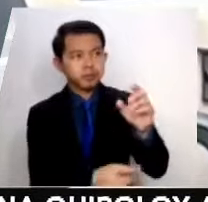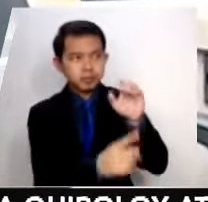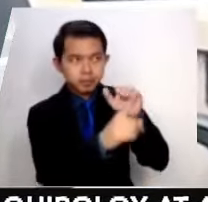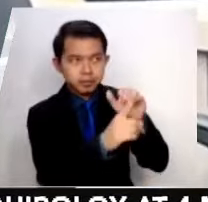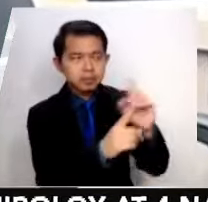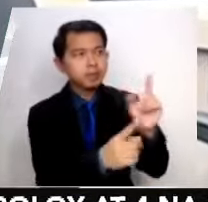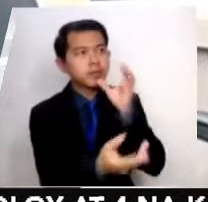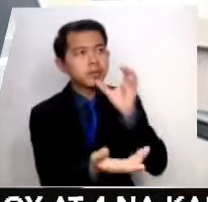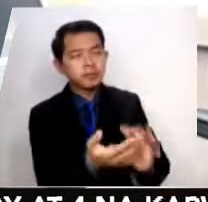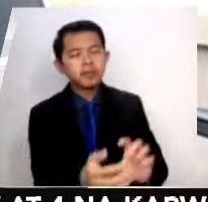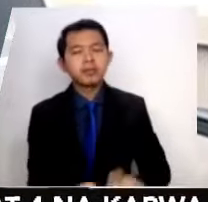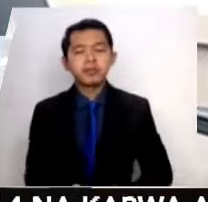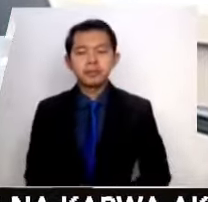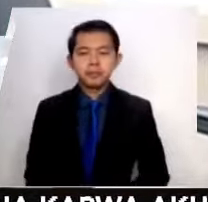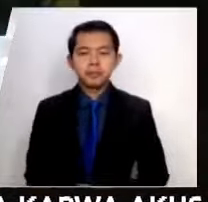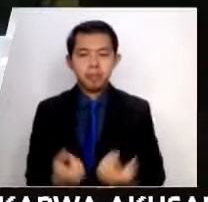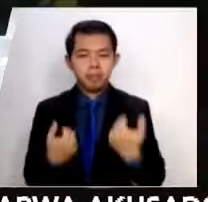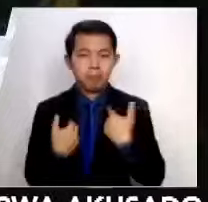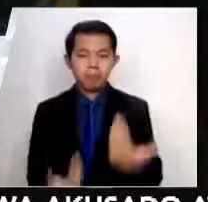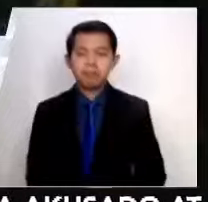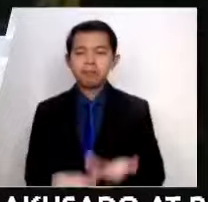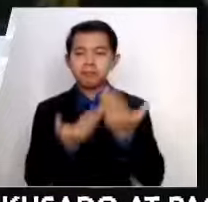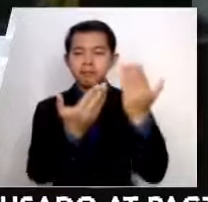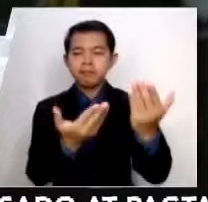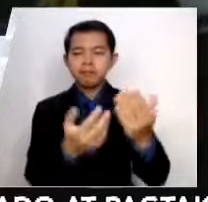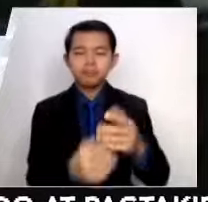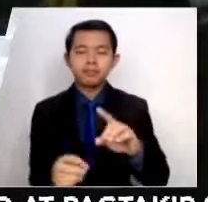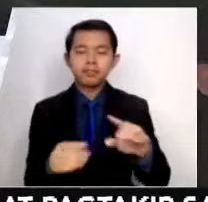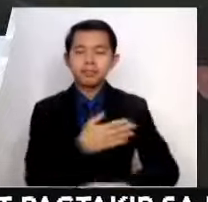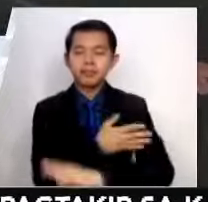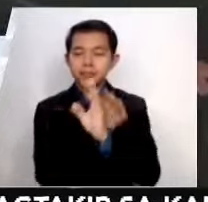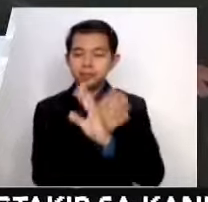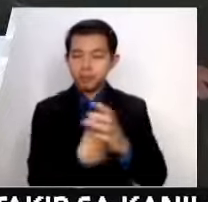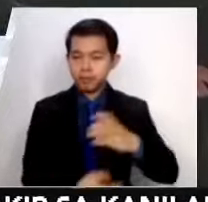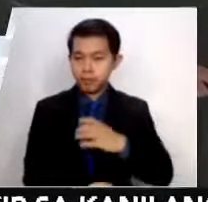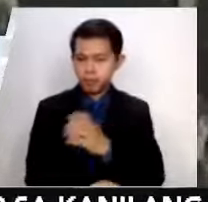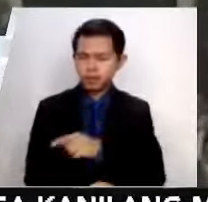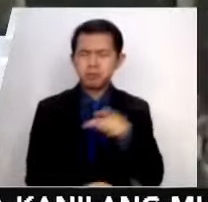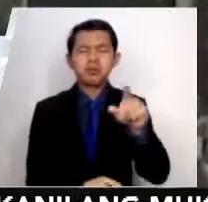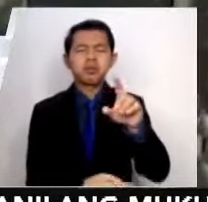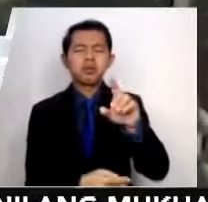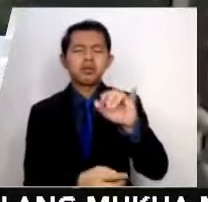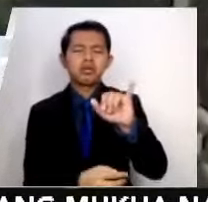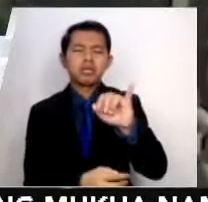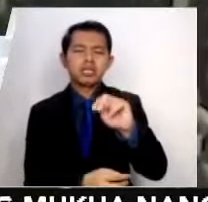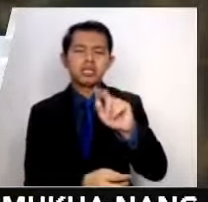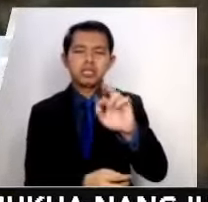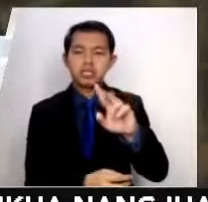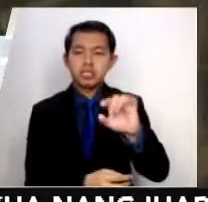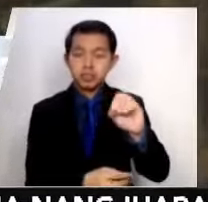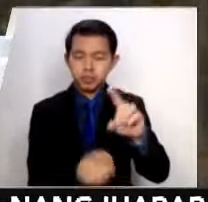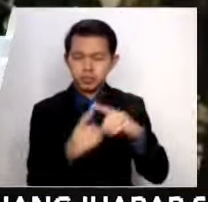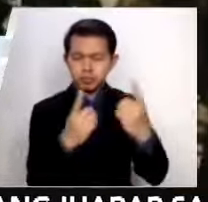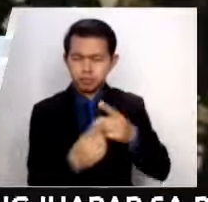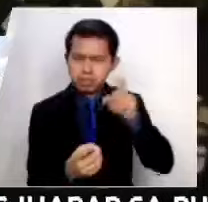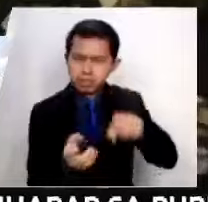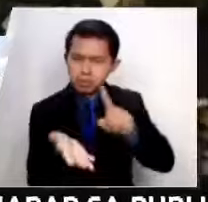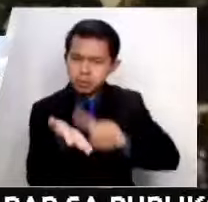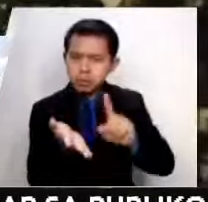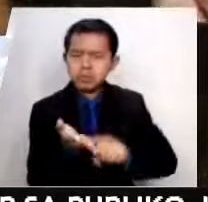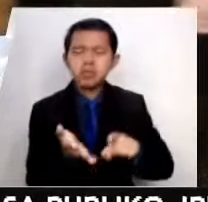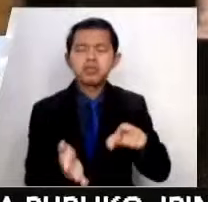nanawagan naman ang Davao City Council sa nt department naimbestigahan ng umano'y paglabag ng pulisya sa